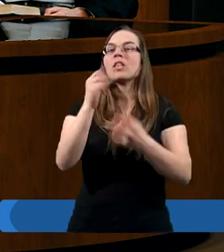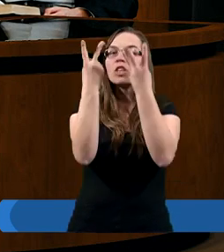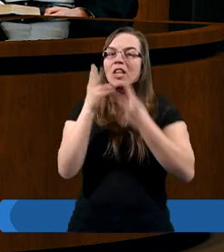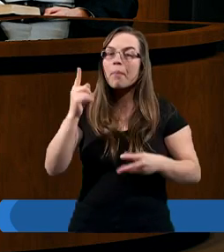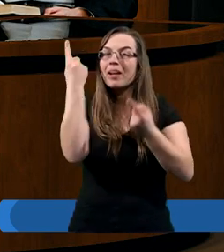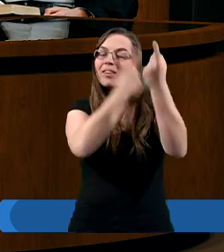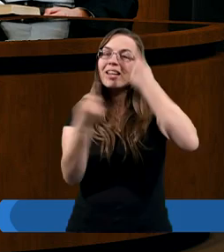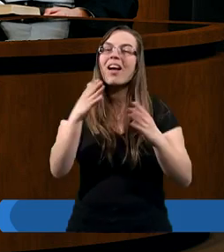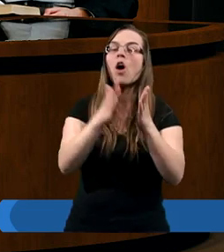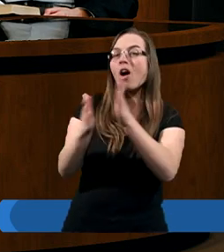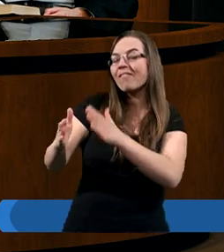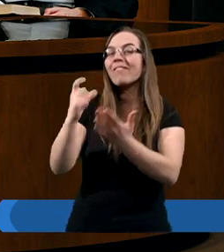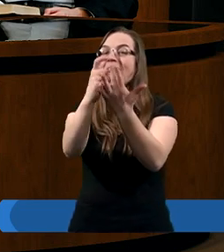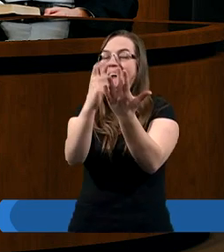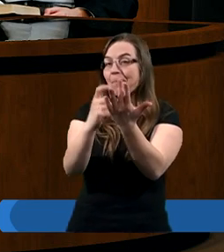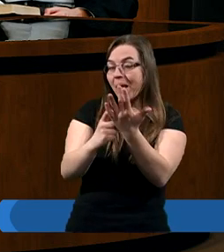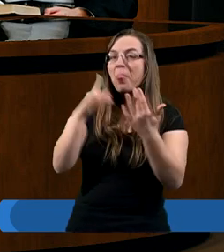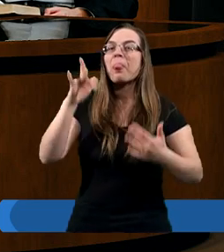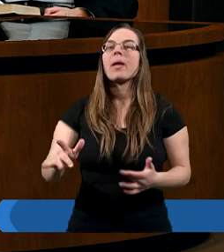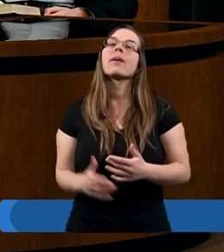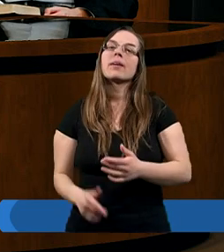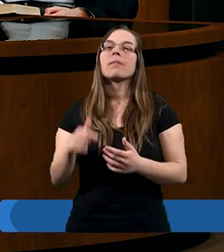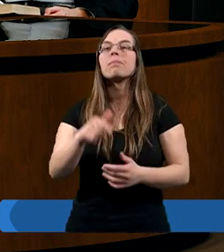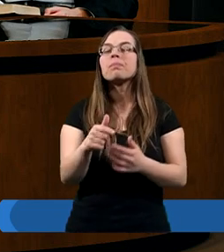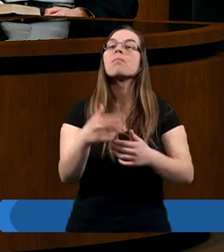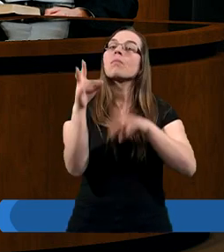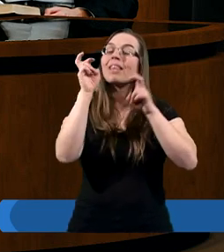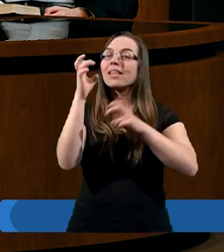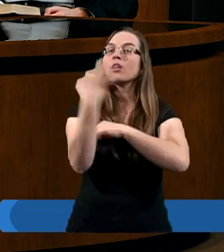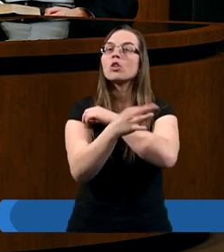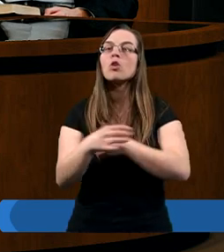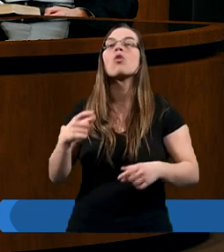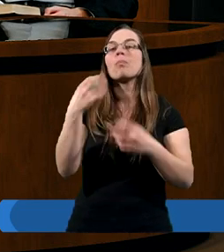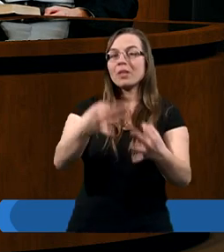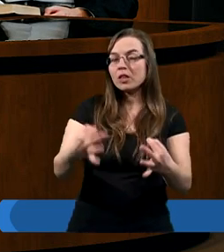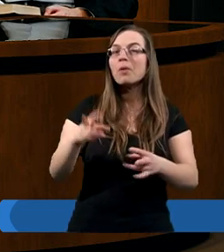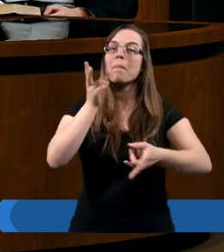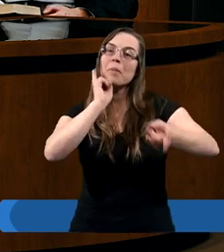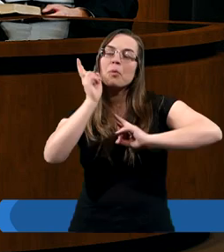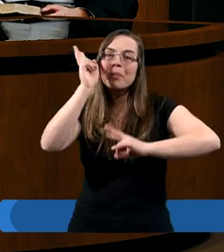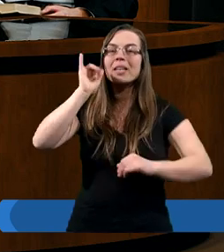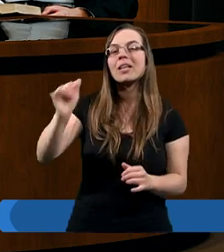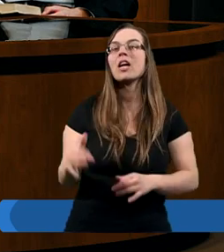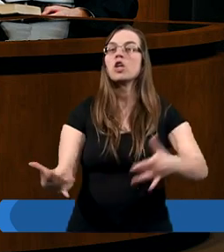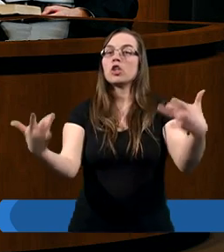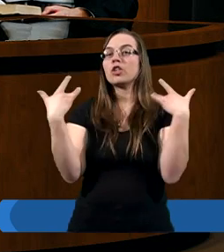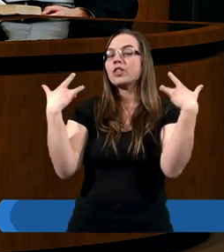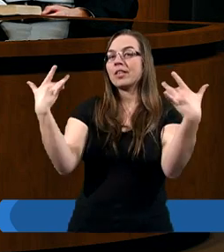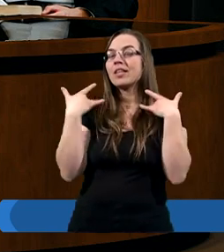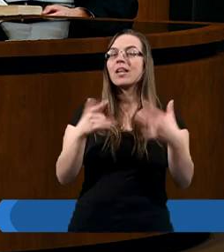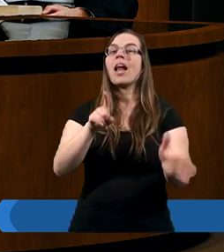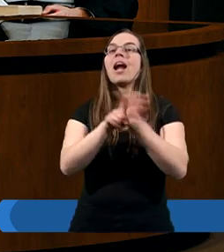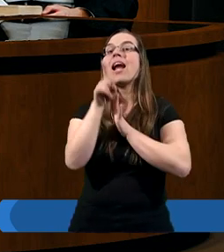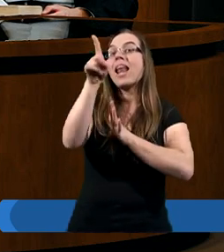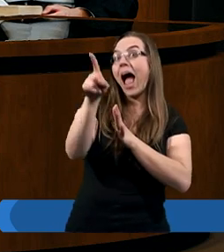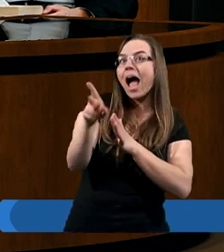będziemy, rozważać konkretne fragmenty, tytuł tego studium dzisiejszego brzmi Życie